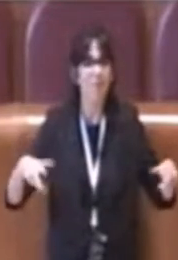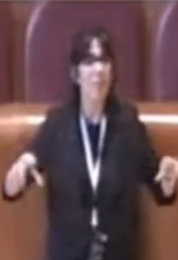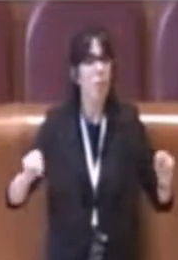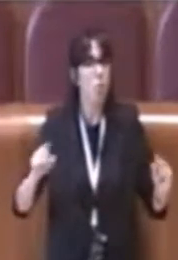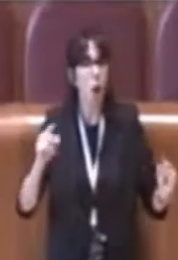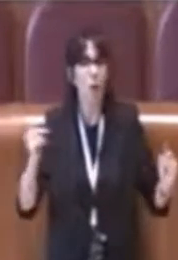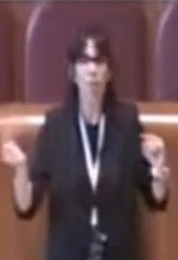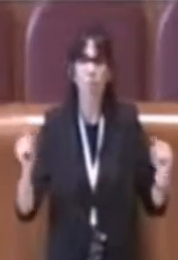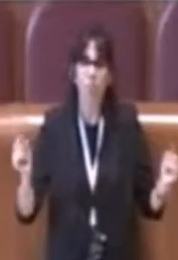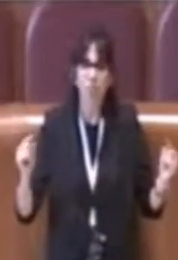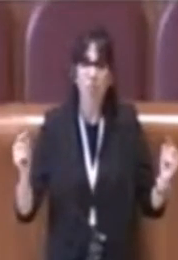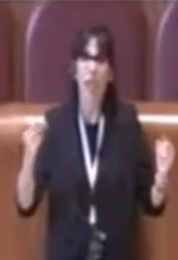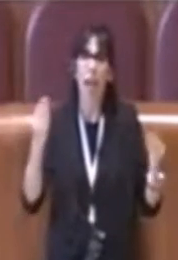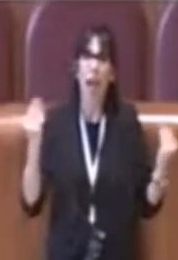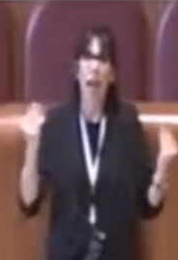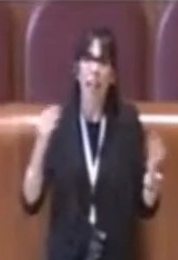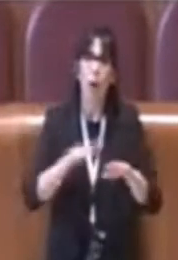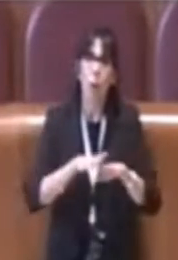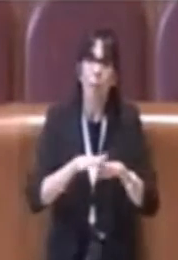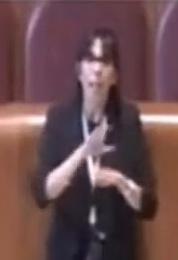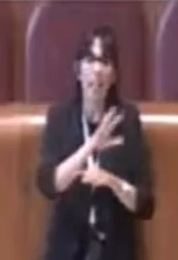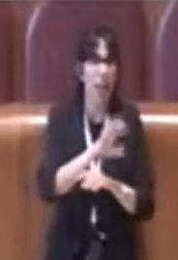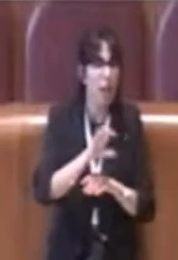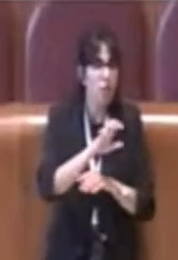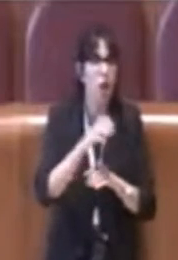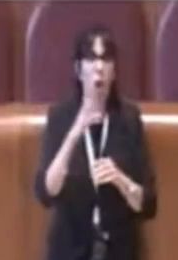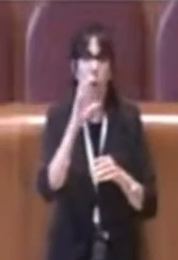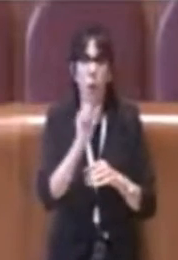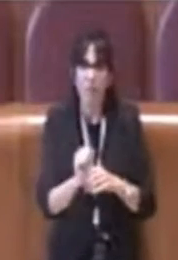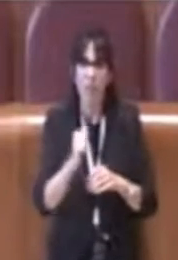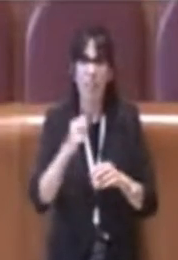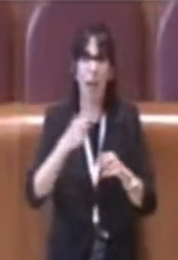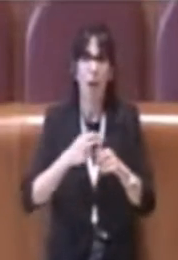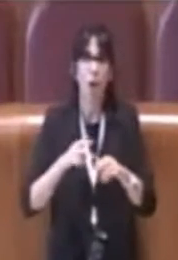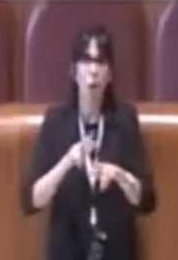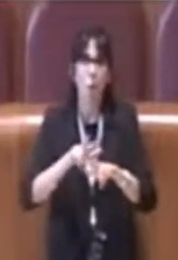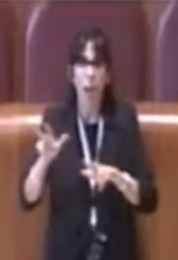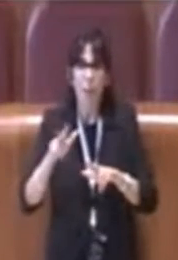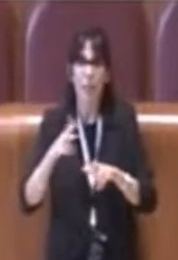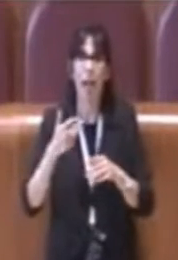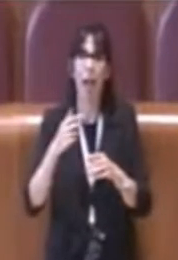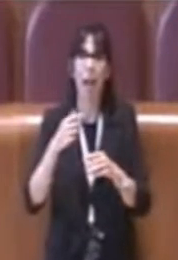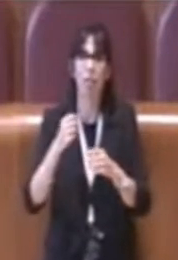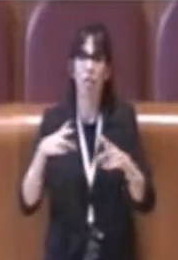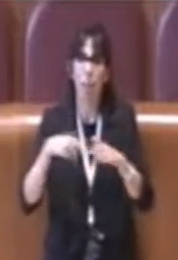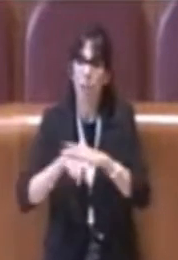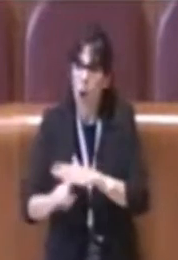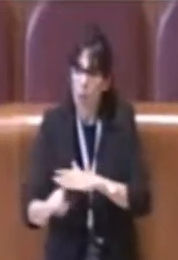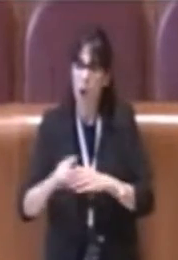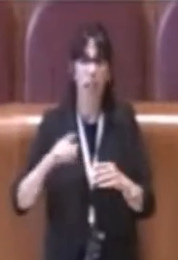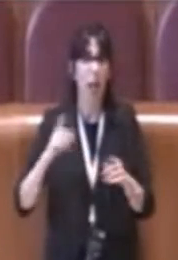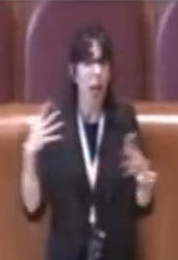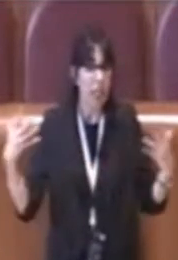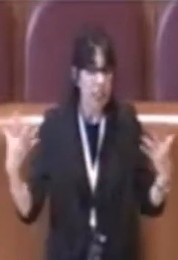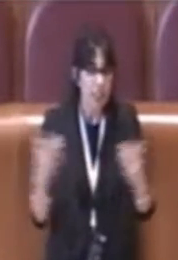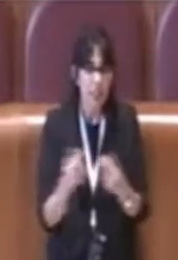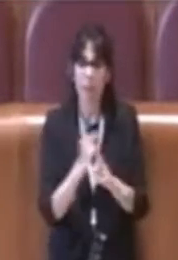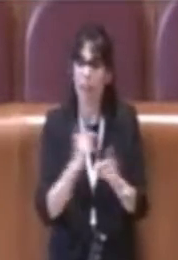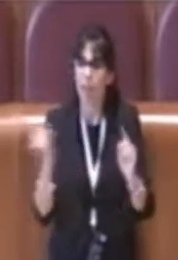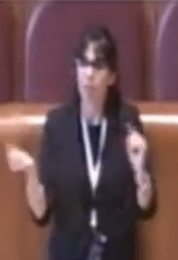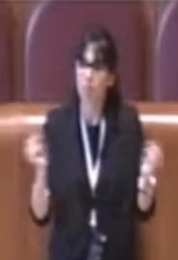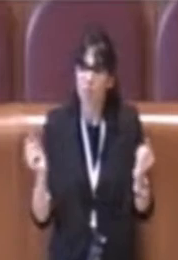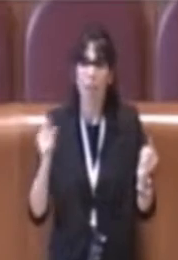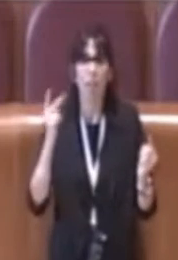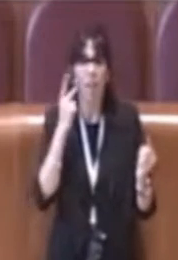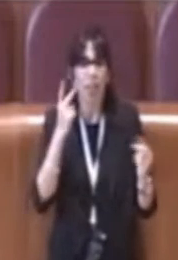quindi la Regione, l'Università di Tor Vergata, la città metropolitana, Roma Capitale, e rivedere il piano particolareggiato del comprensorio, verificando